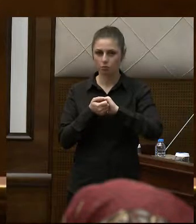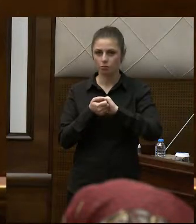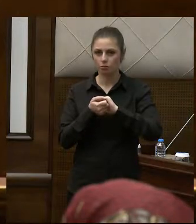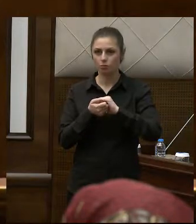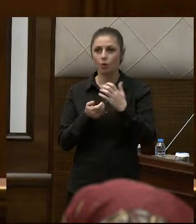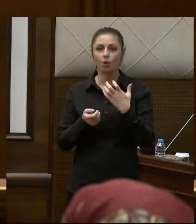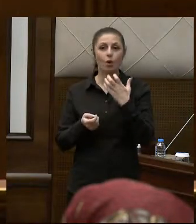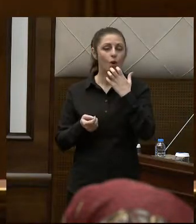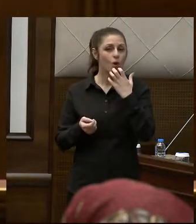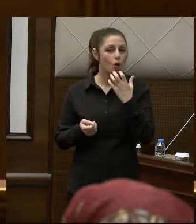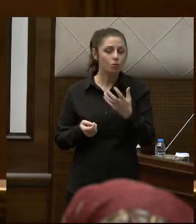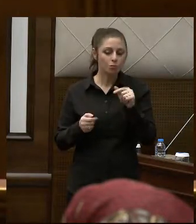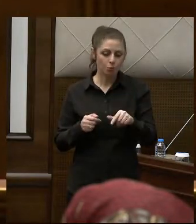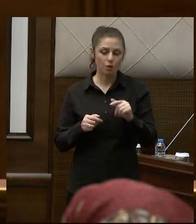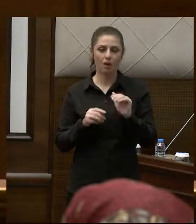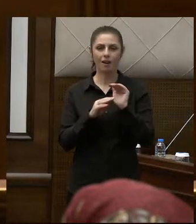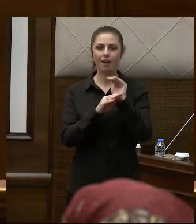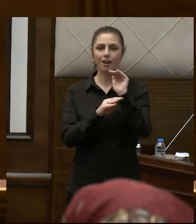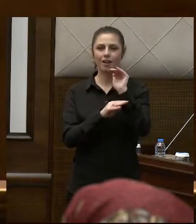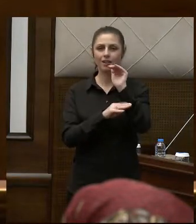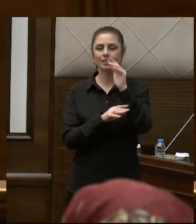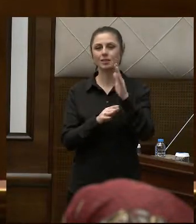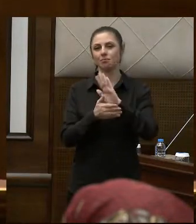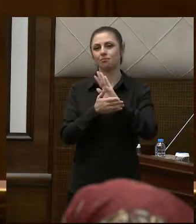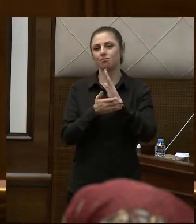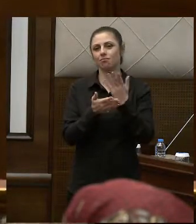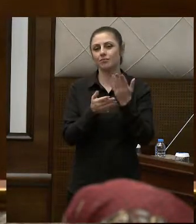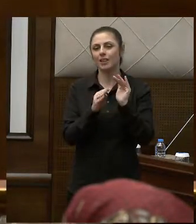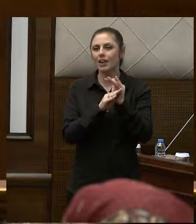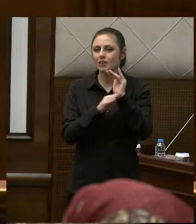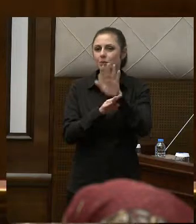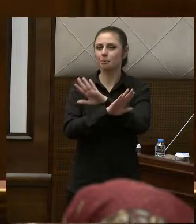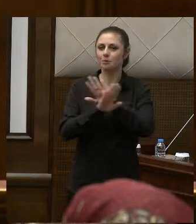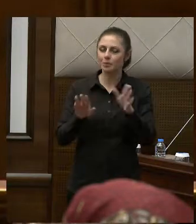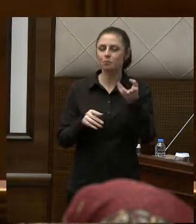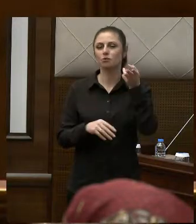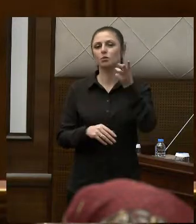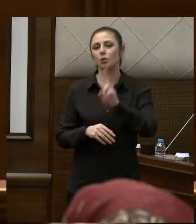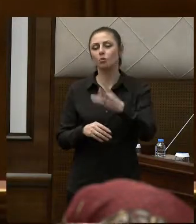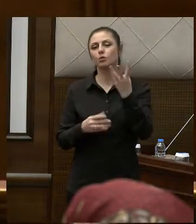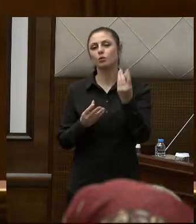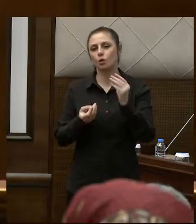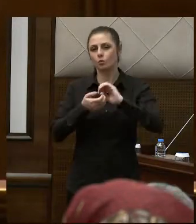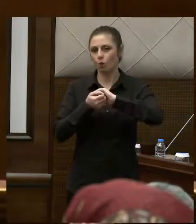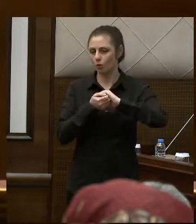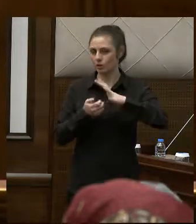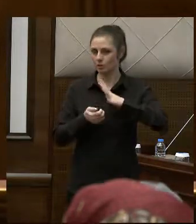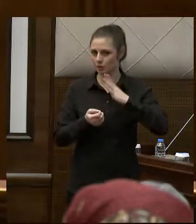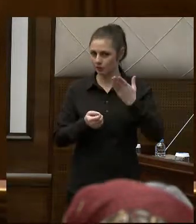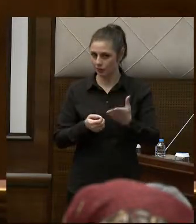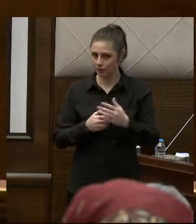ömrünü, bu dünyadaki ömrünü tamamlayarak ebedi aleme intikal ettiler.